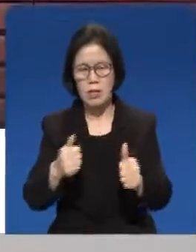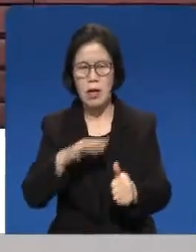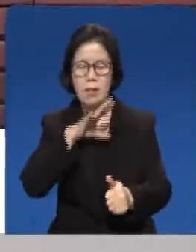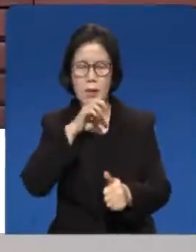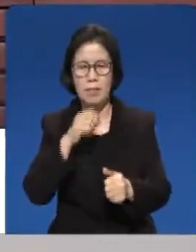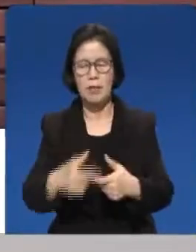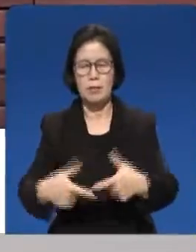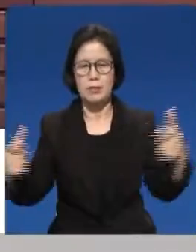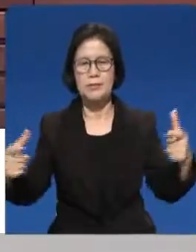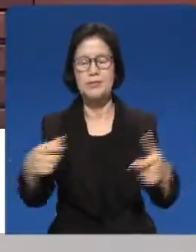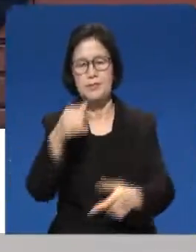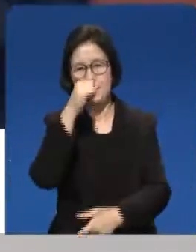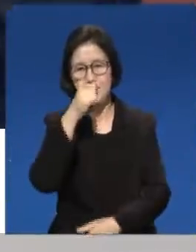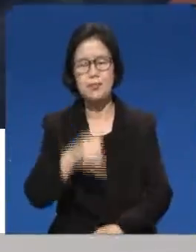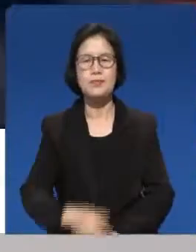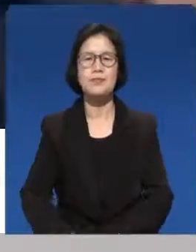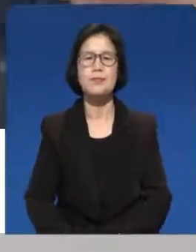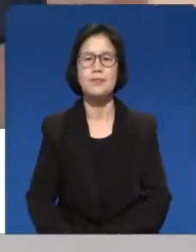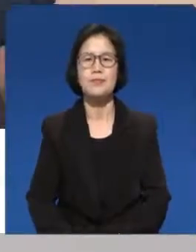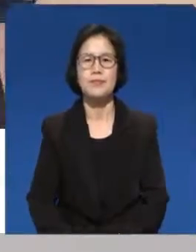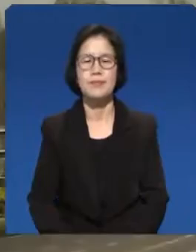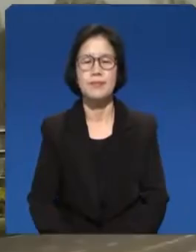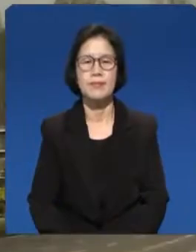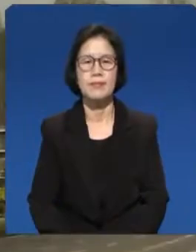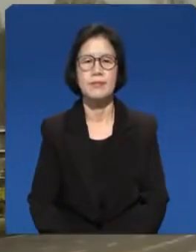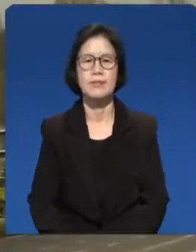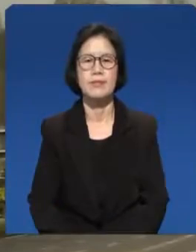있습니다 첫 소식 기말 기자입니다